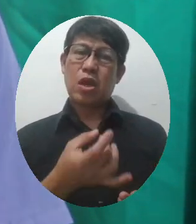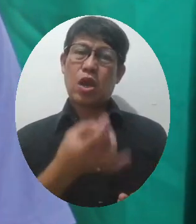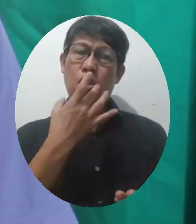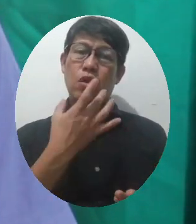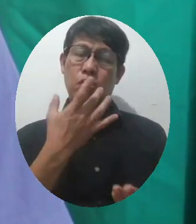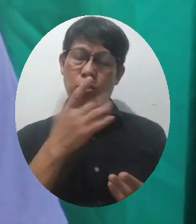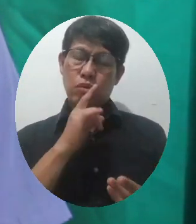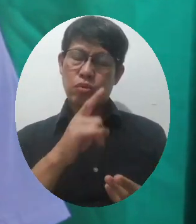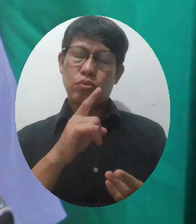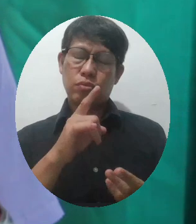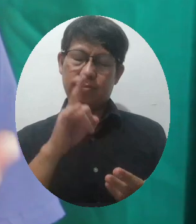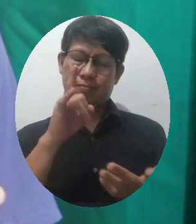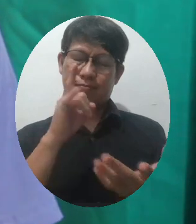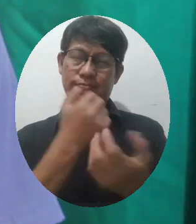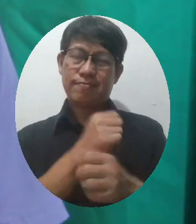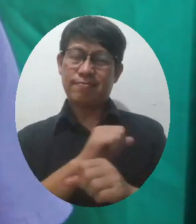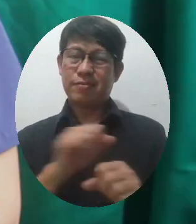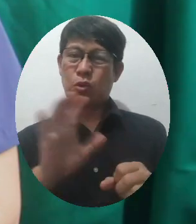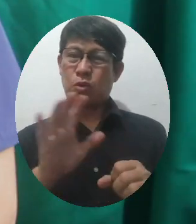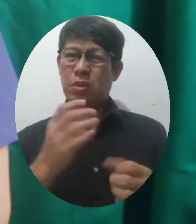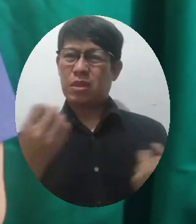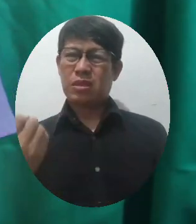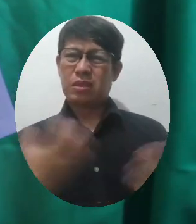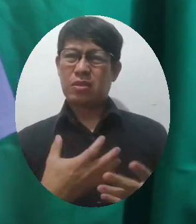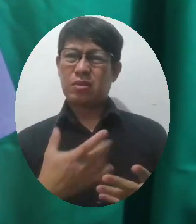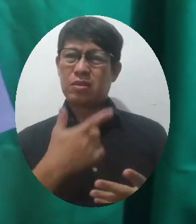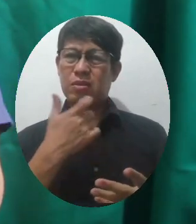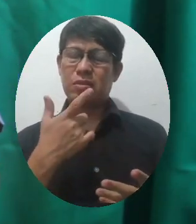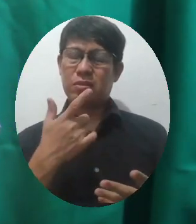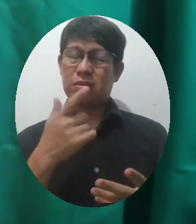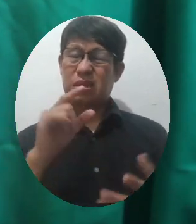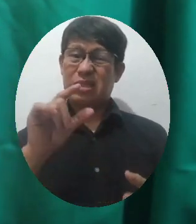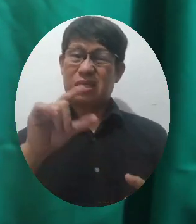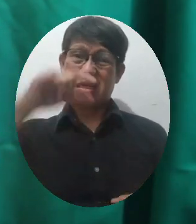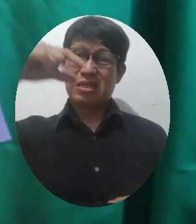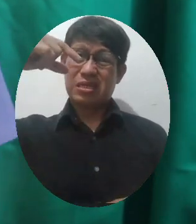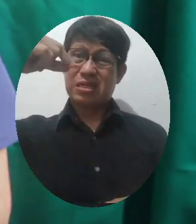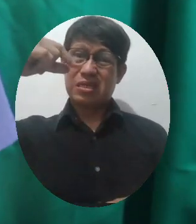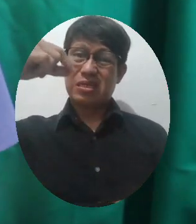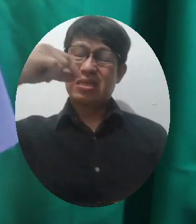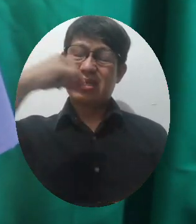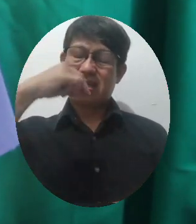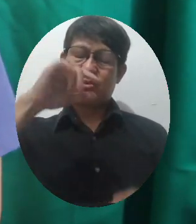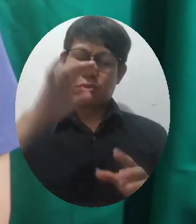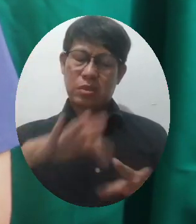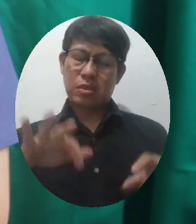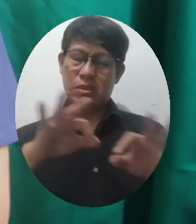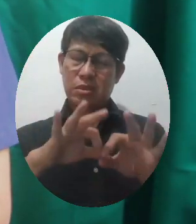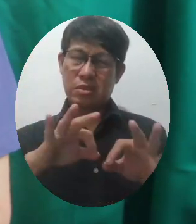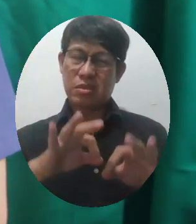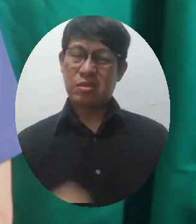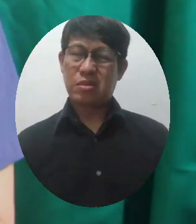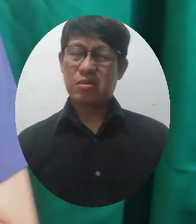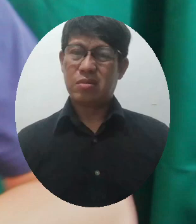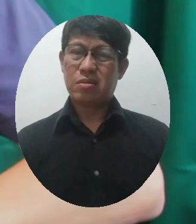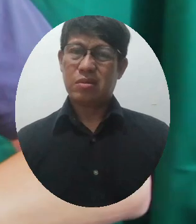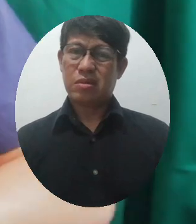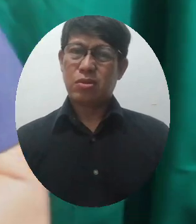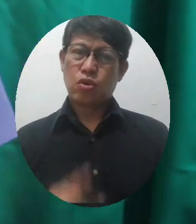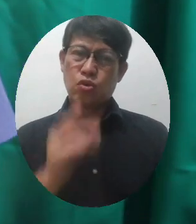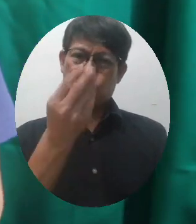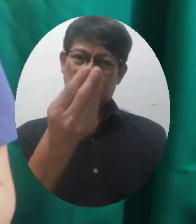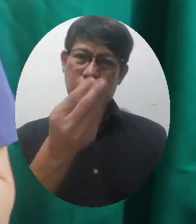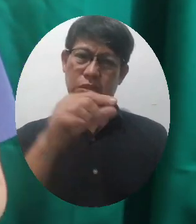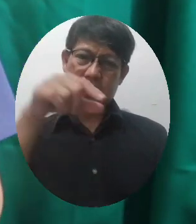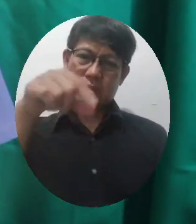oral antibiotics, it's actually safe, no? So huwag po kayong matatakot, lalo-lalo na po sa drops, no? Ang drops po talaga, unless kung lalaklakin niyo po yung